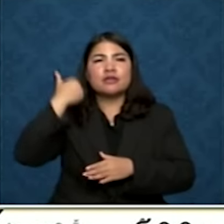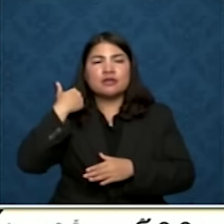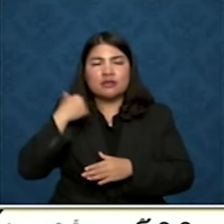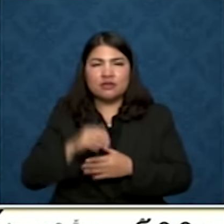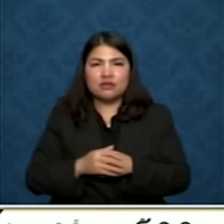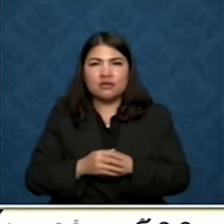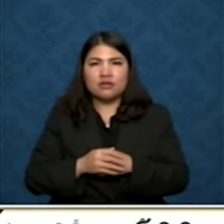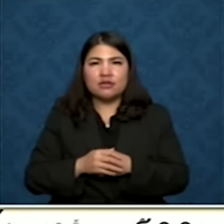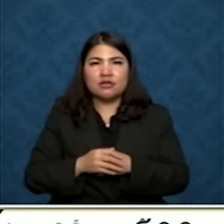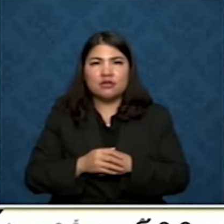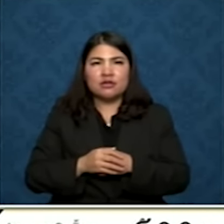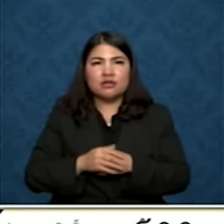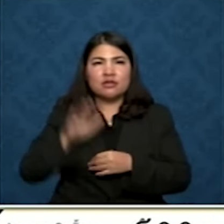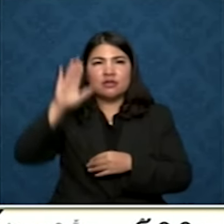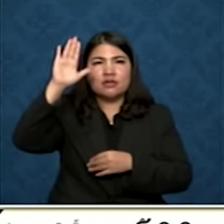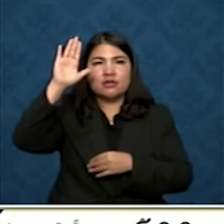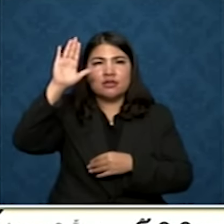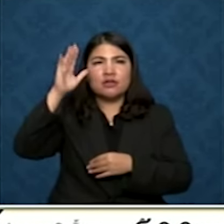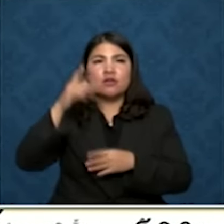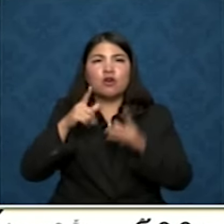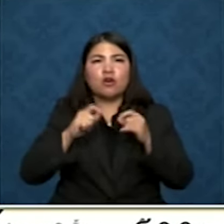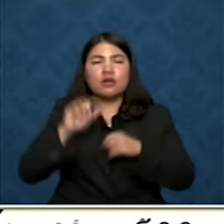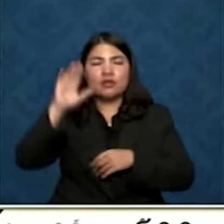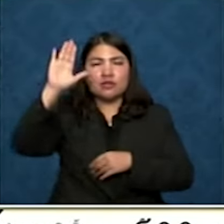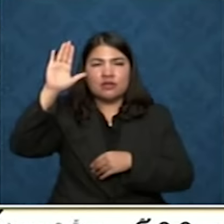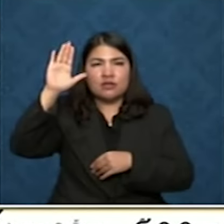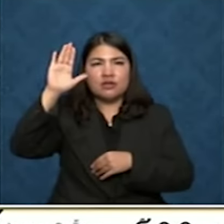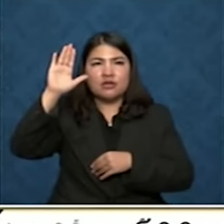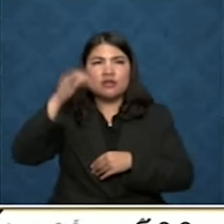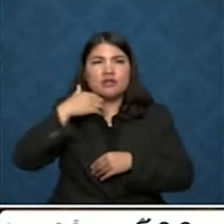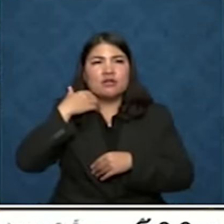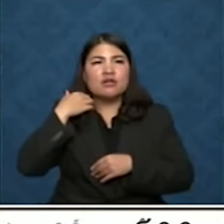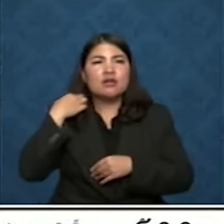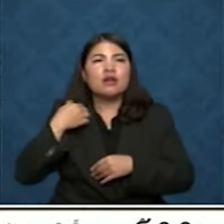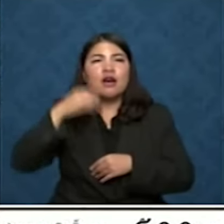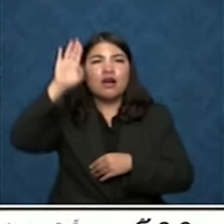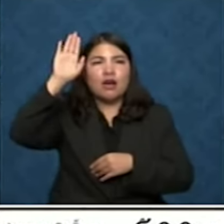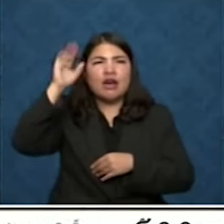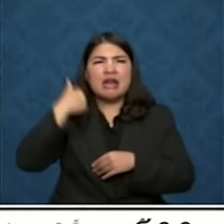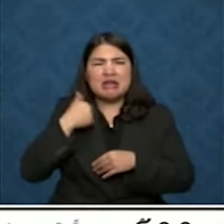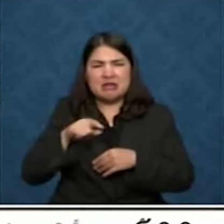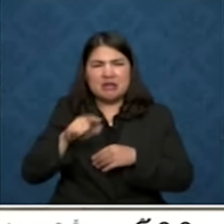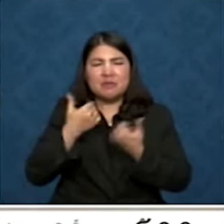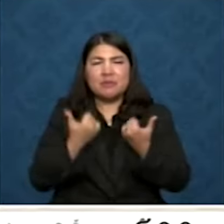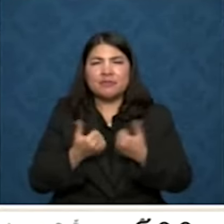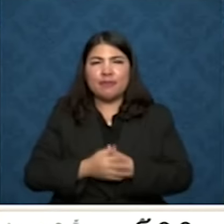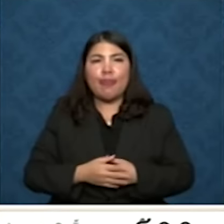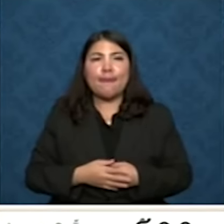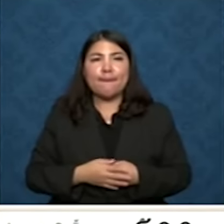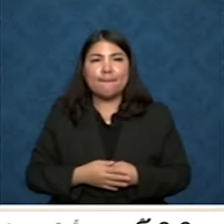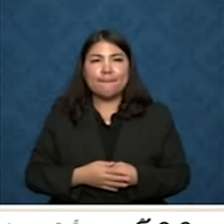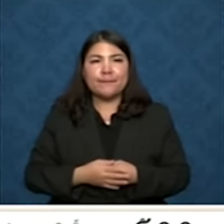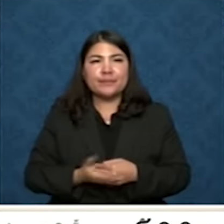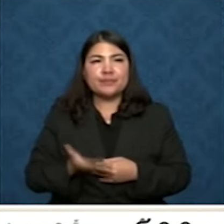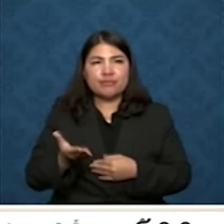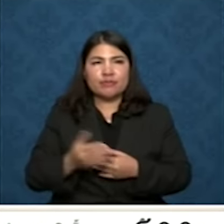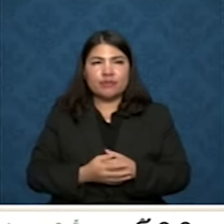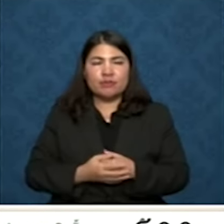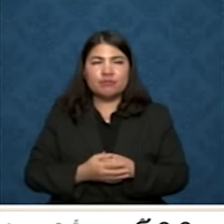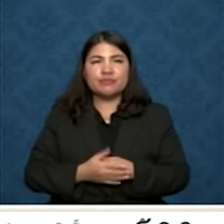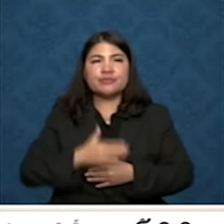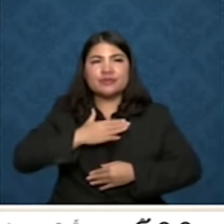เฮ้ยขออนุทำไมเราถึงต้องมานั่งเจาะว่าไอ้รูปเนี้ยมันหน้าตาเป็นยังไงครับท่านาครับครับท่านคะเชิญครับดิฉัน